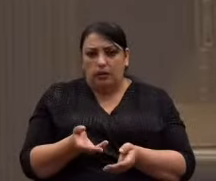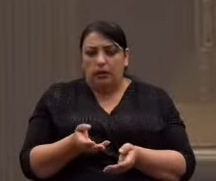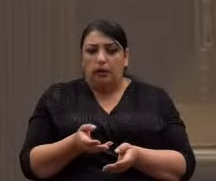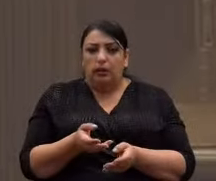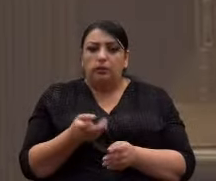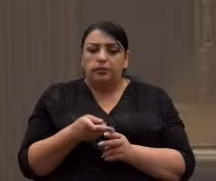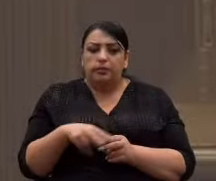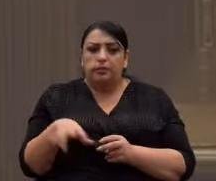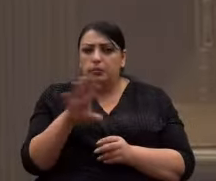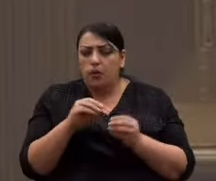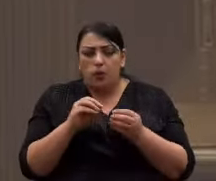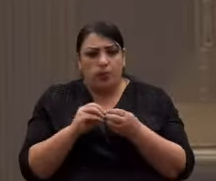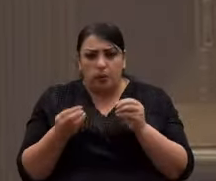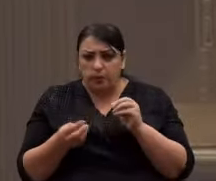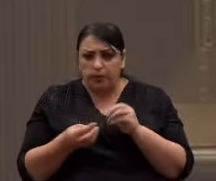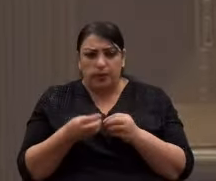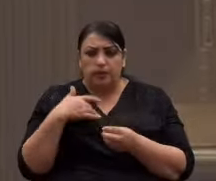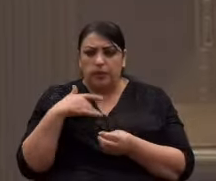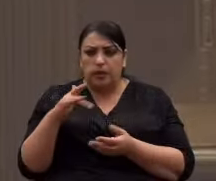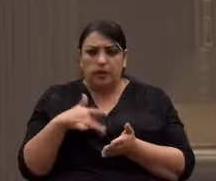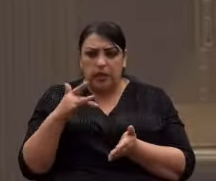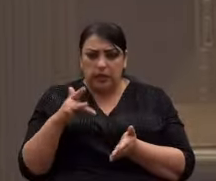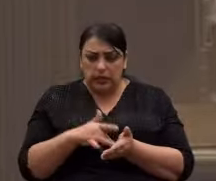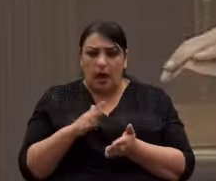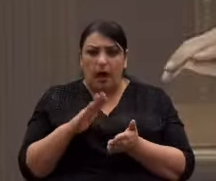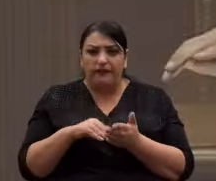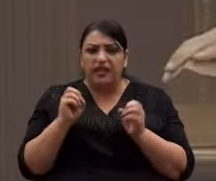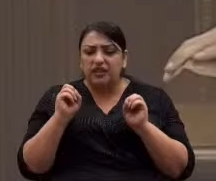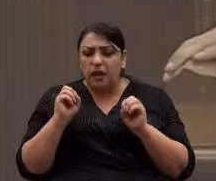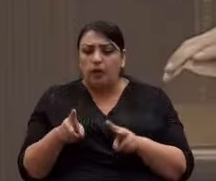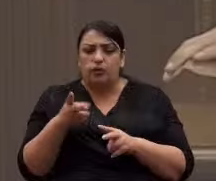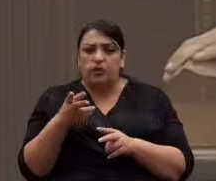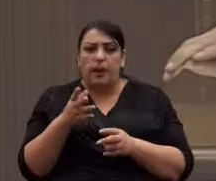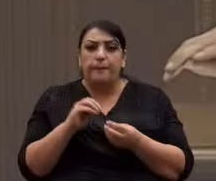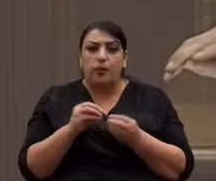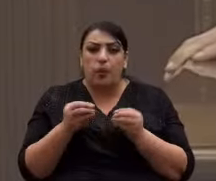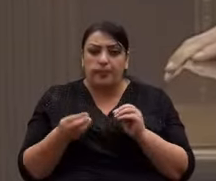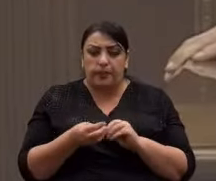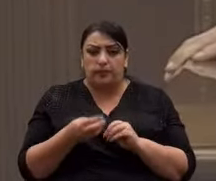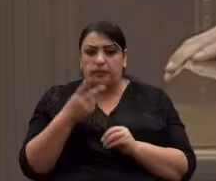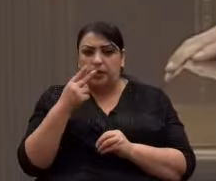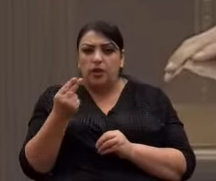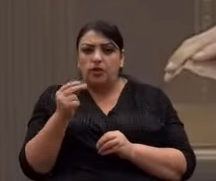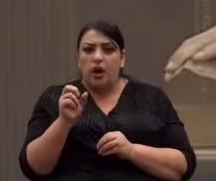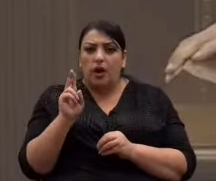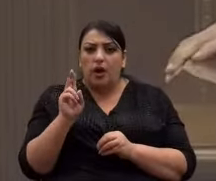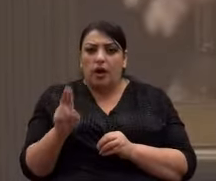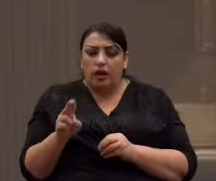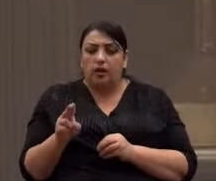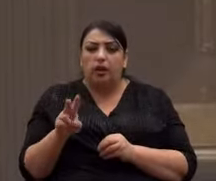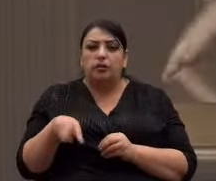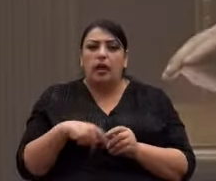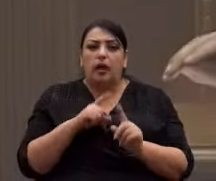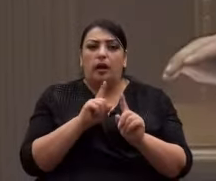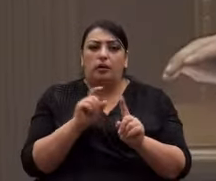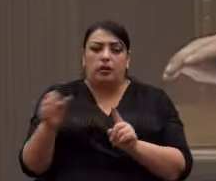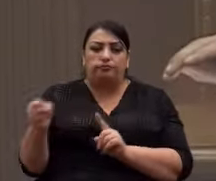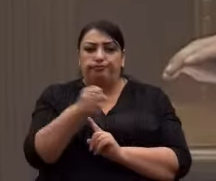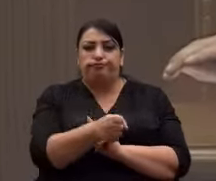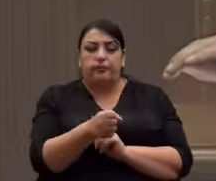բոլորի պրոբլեմն ա դա, մեր երկրի անվտանգության պրոբլեմն ա դա, տեսնում ես ջեկի տնորենի տեղակալ են նշանակում, այդպես